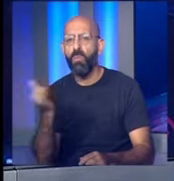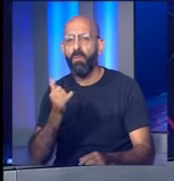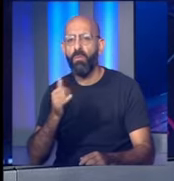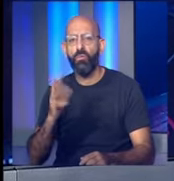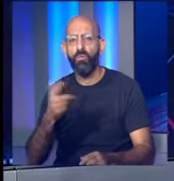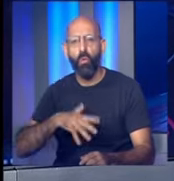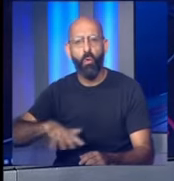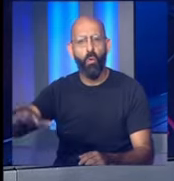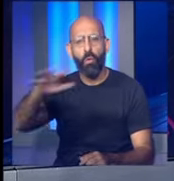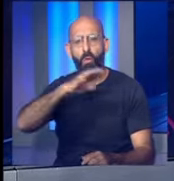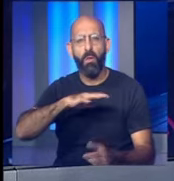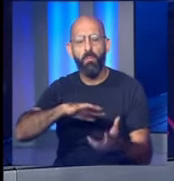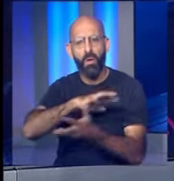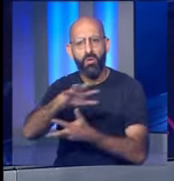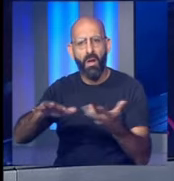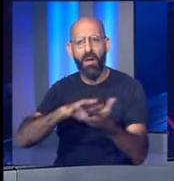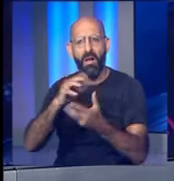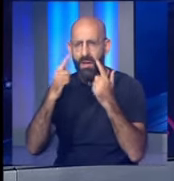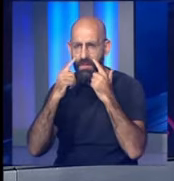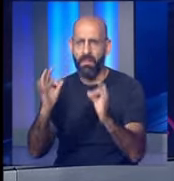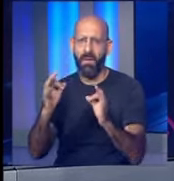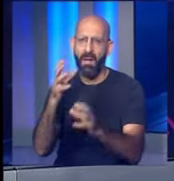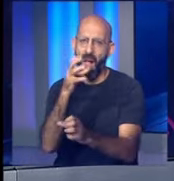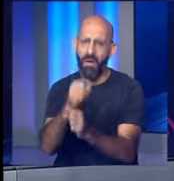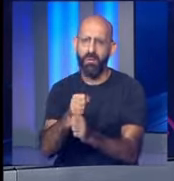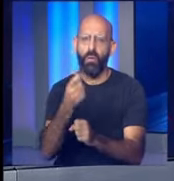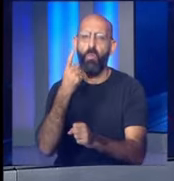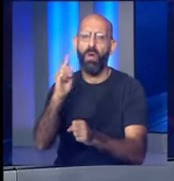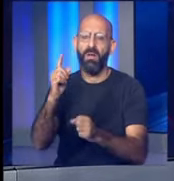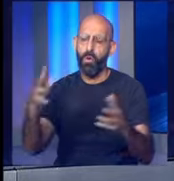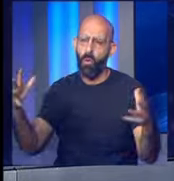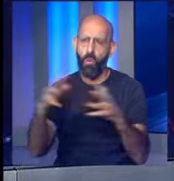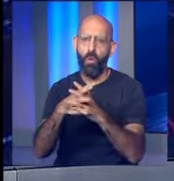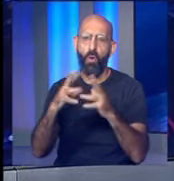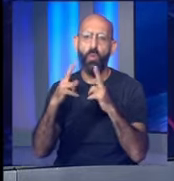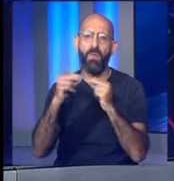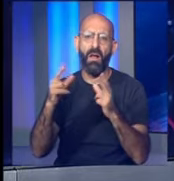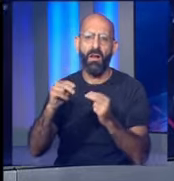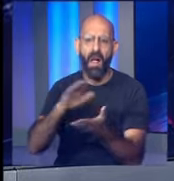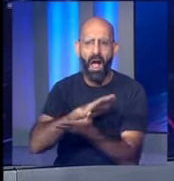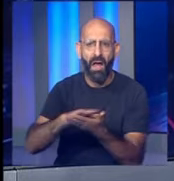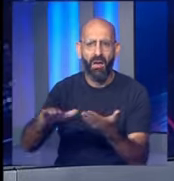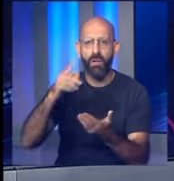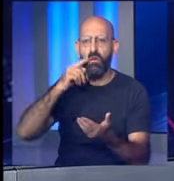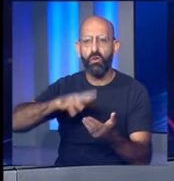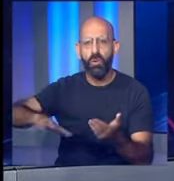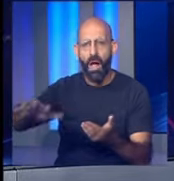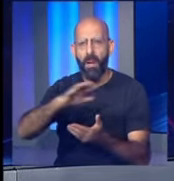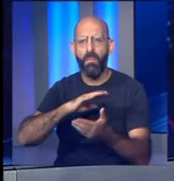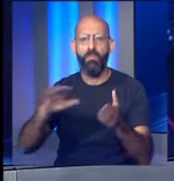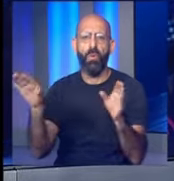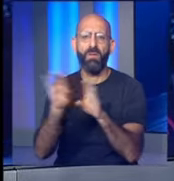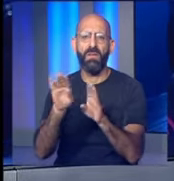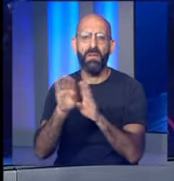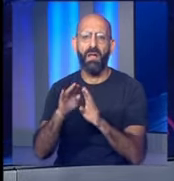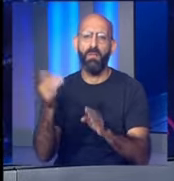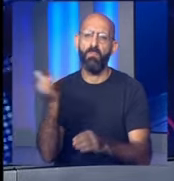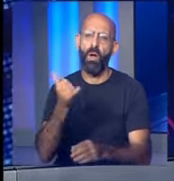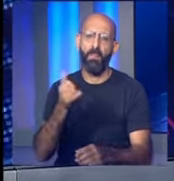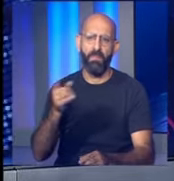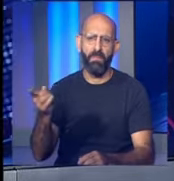وسط تهديدات وجودية، معتبرا أن أقل المطلوب للخروج من هذه الأزمة الزلزالية الحفاظ على